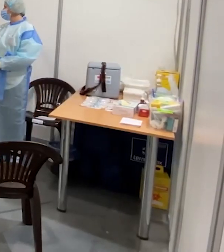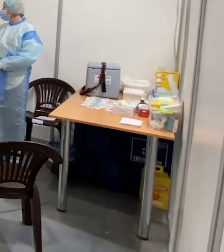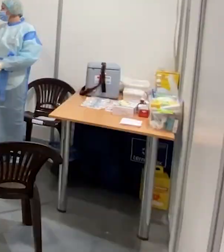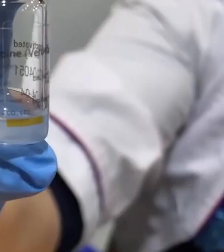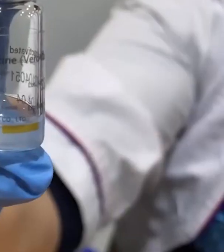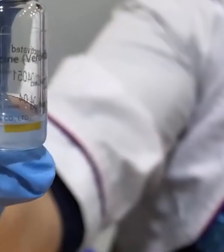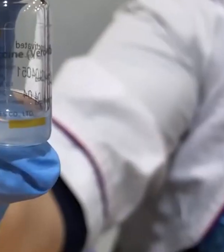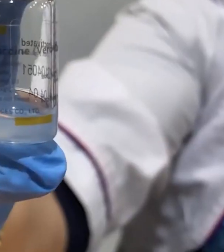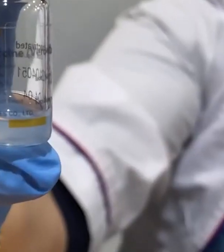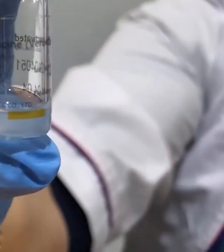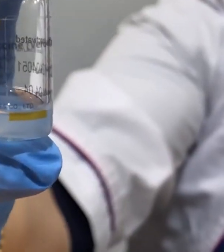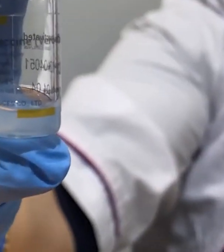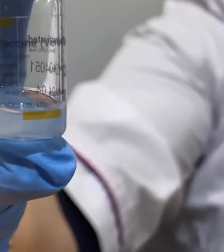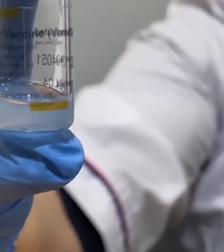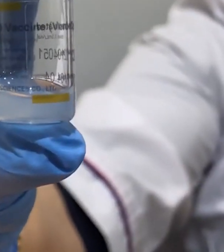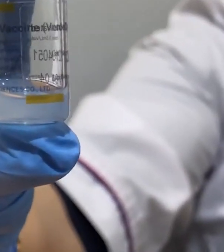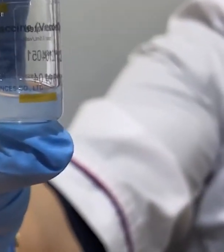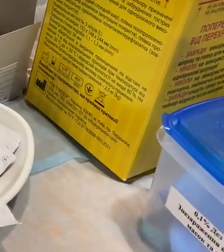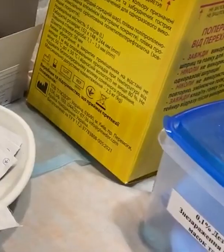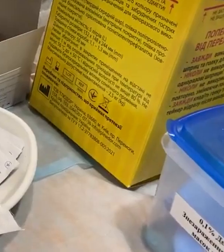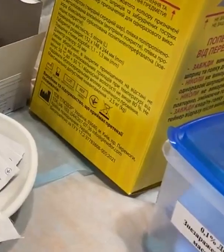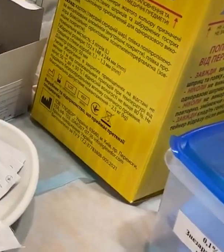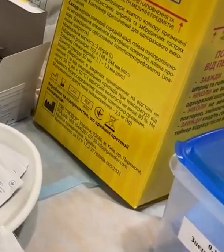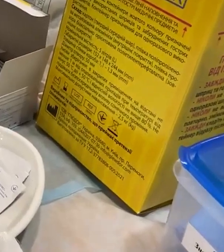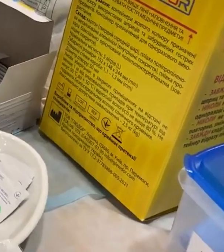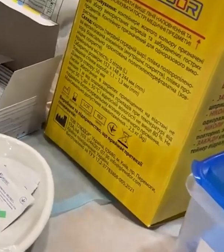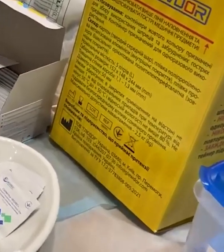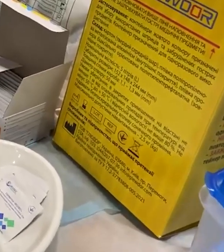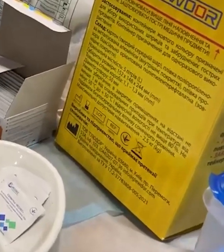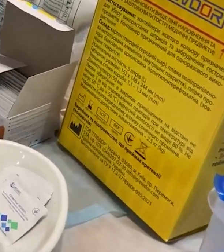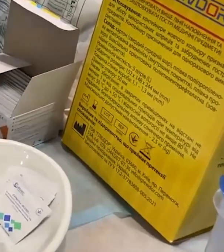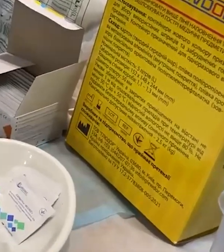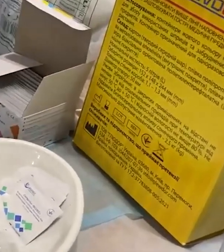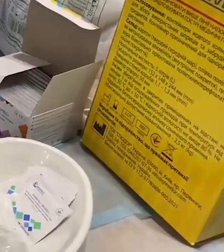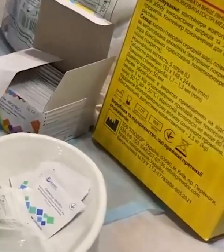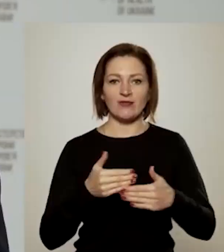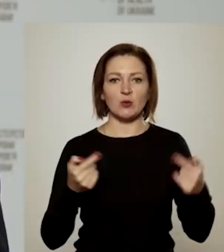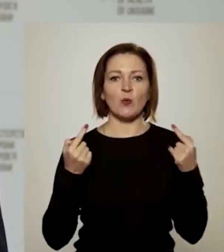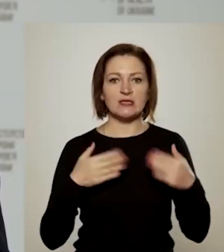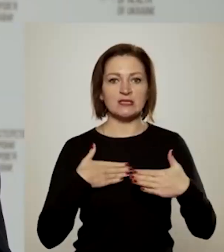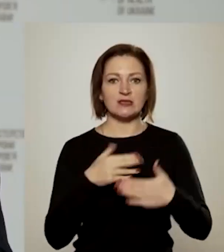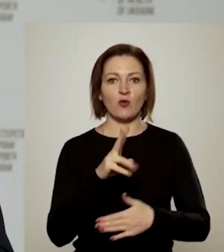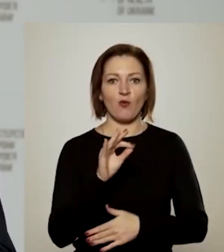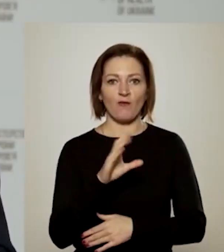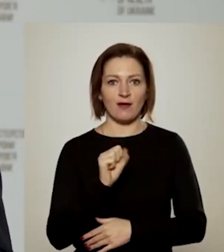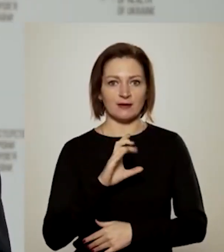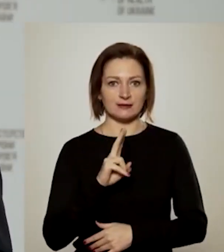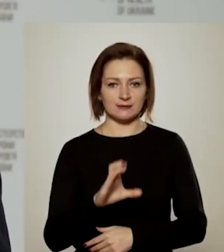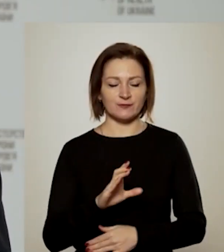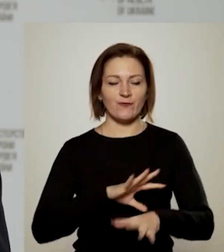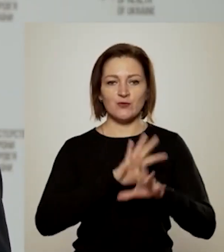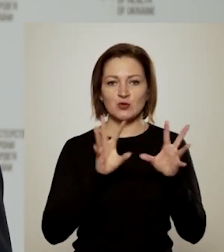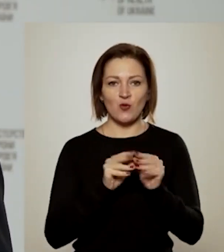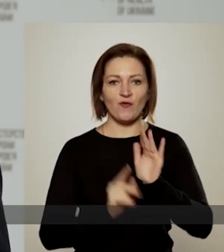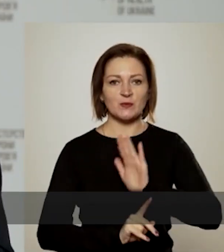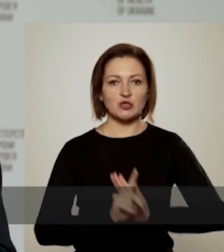Україна отримає 3 мільйони доз вакцини «Модерна» від глобальної ініціативи COVAX. Всього від початку